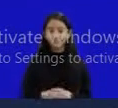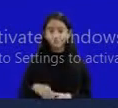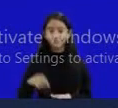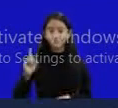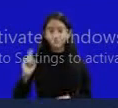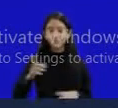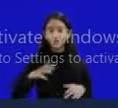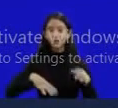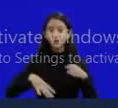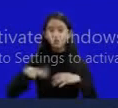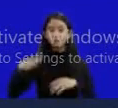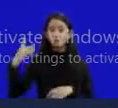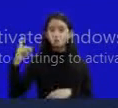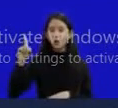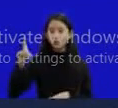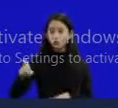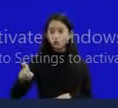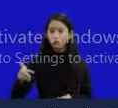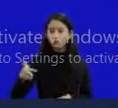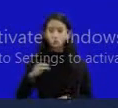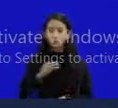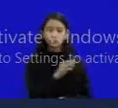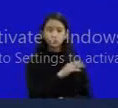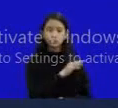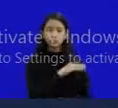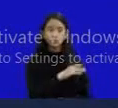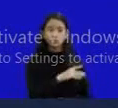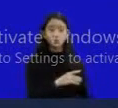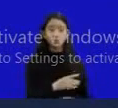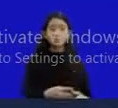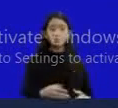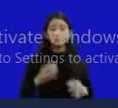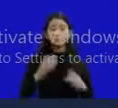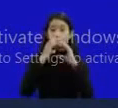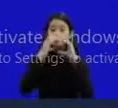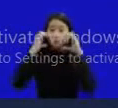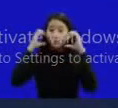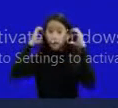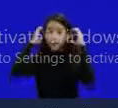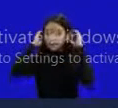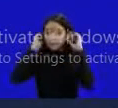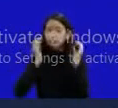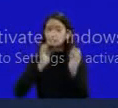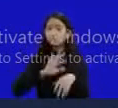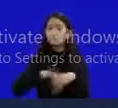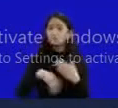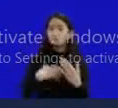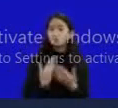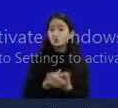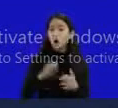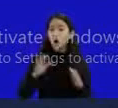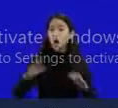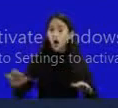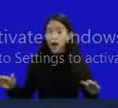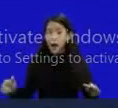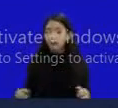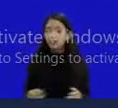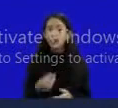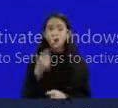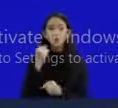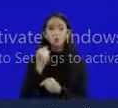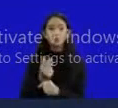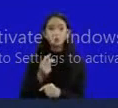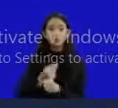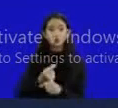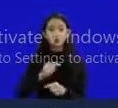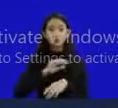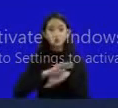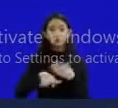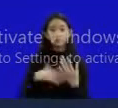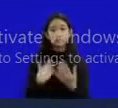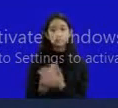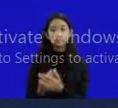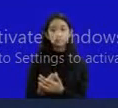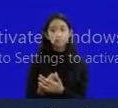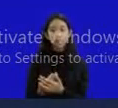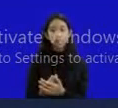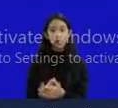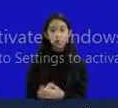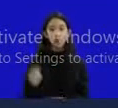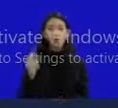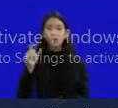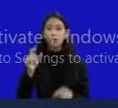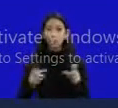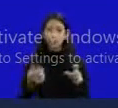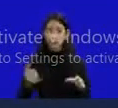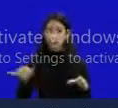perilaku wajibnya harus pakai masker tidak ada negosiasi disini semua anak Guru semua tenaga pendidik harus memakai masker